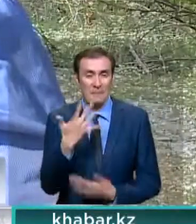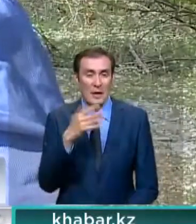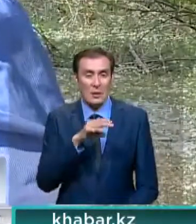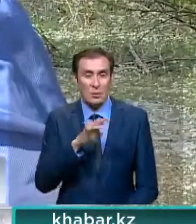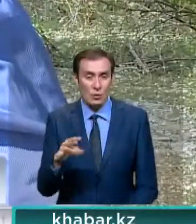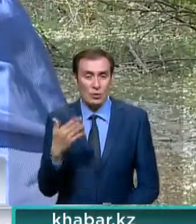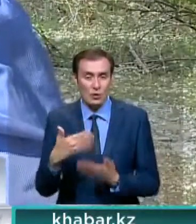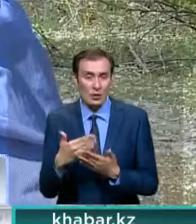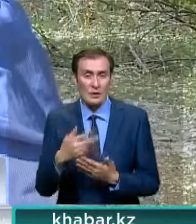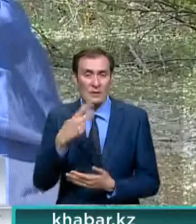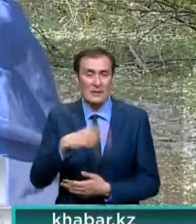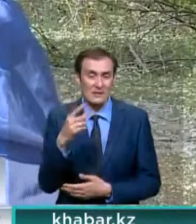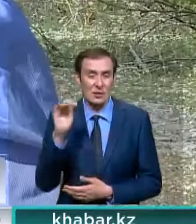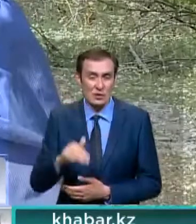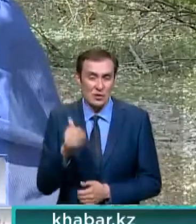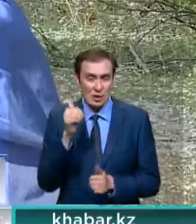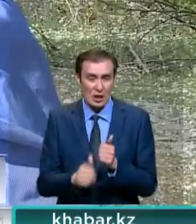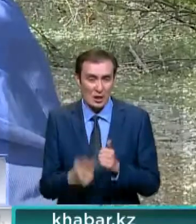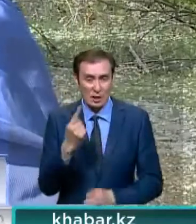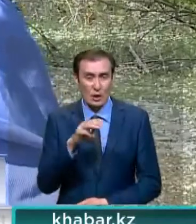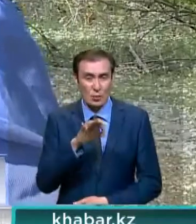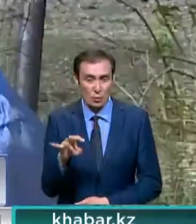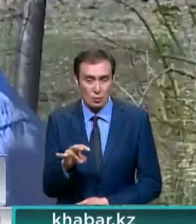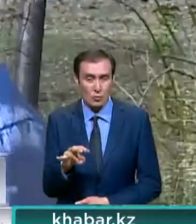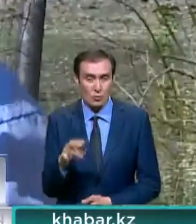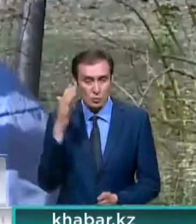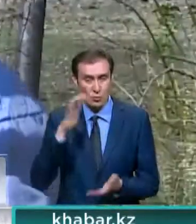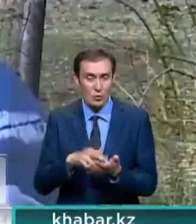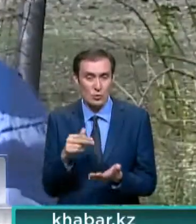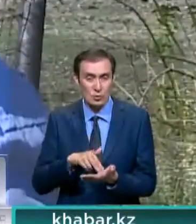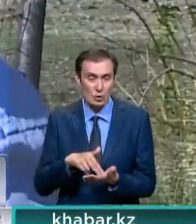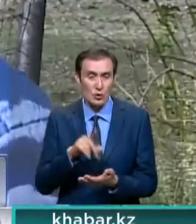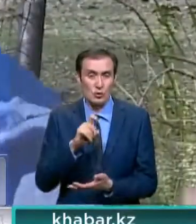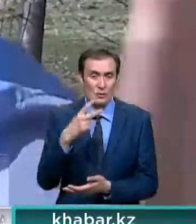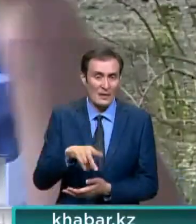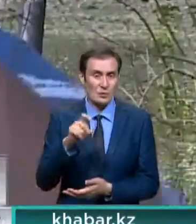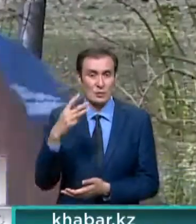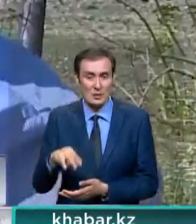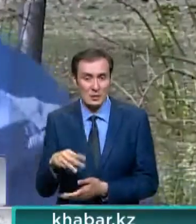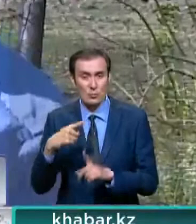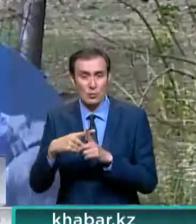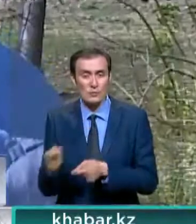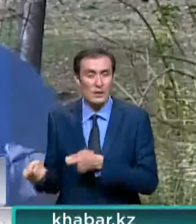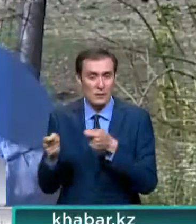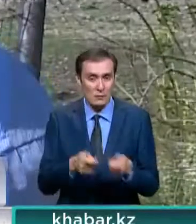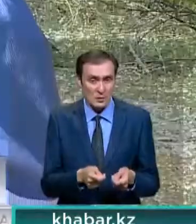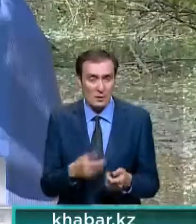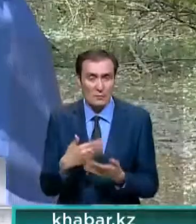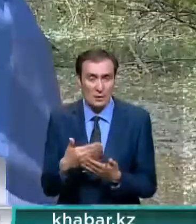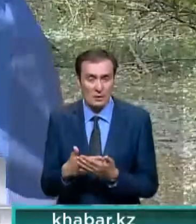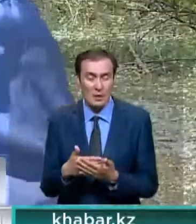по 22 тысячи каждый тонн угля. 125-130 с перевозом, вот так